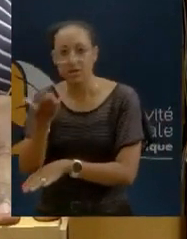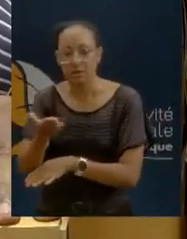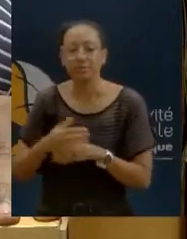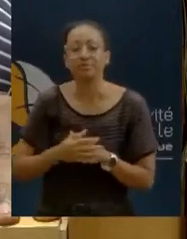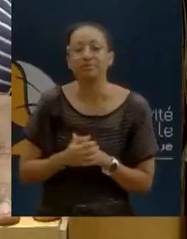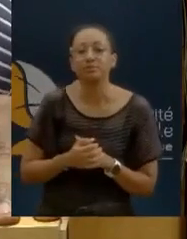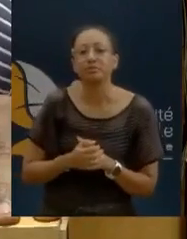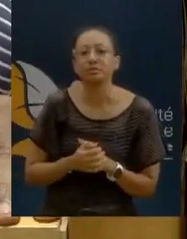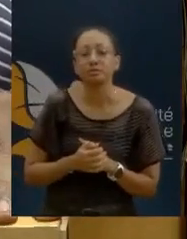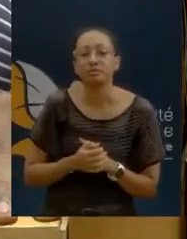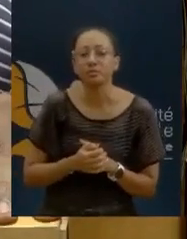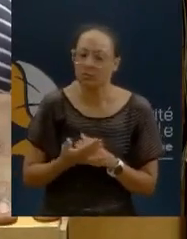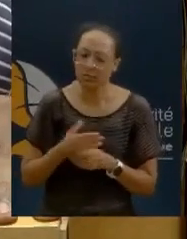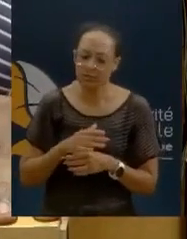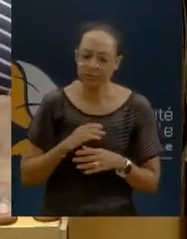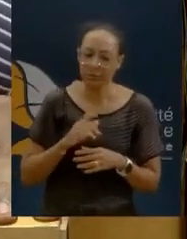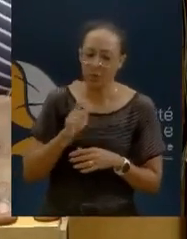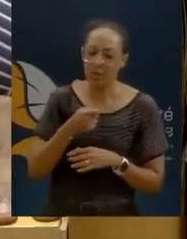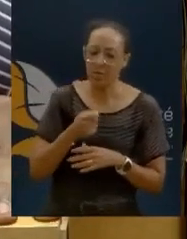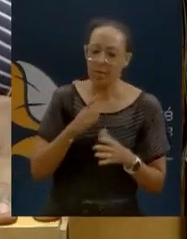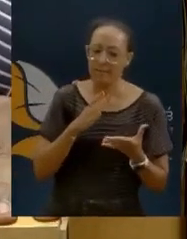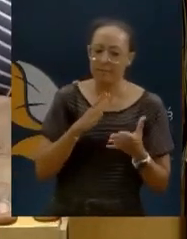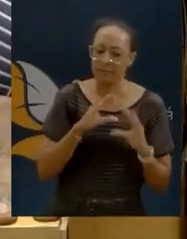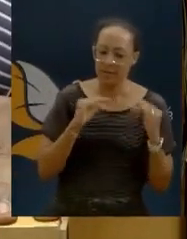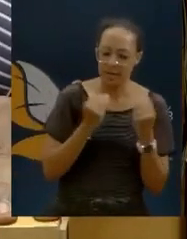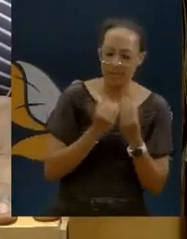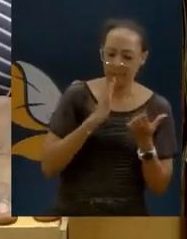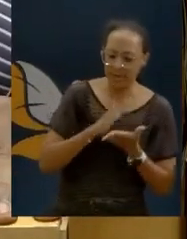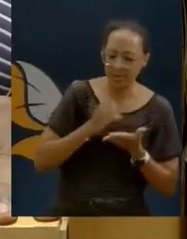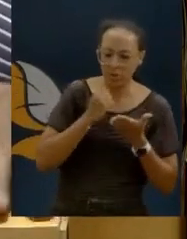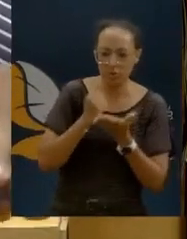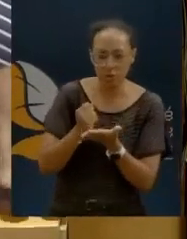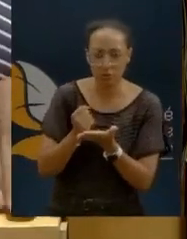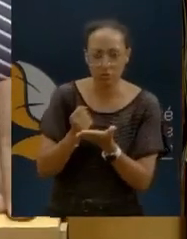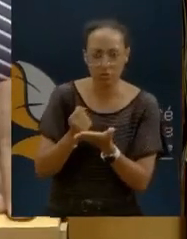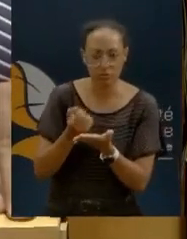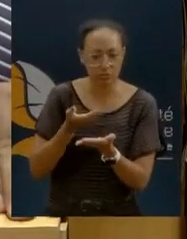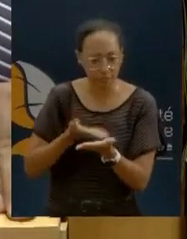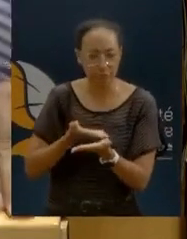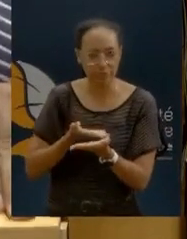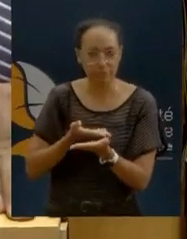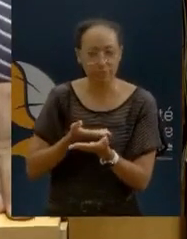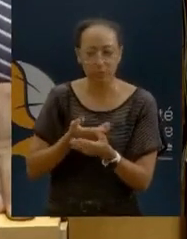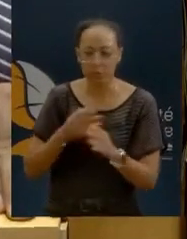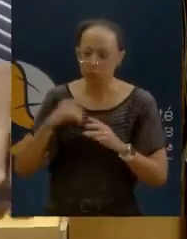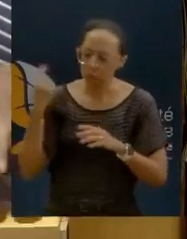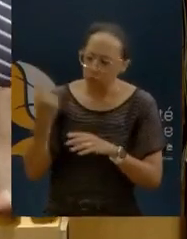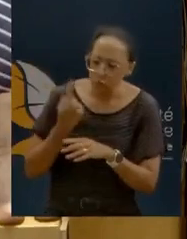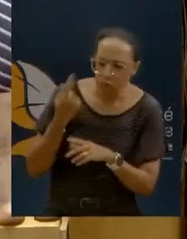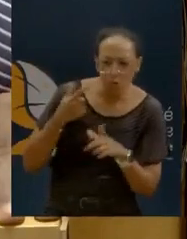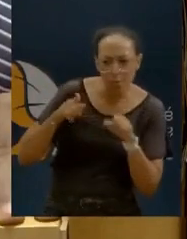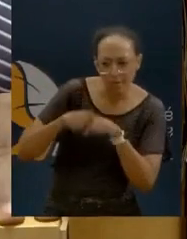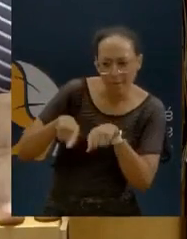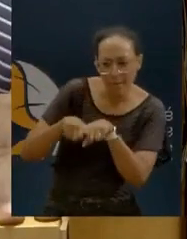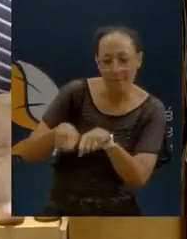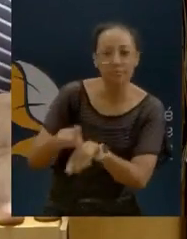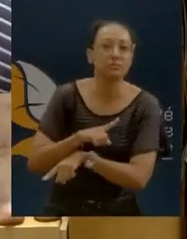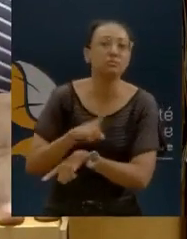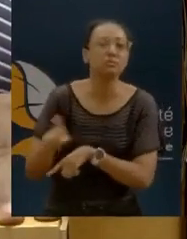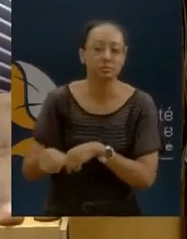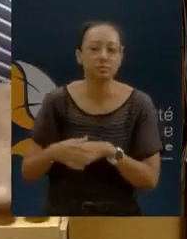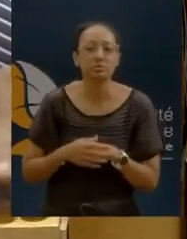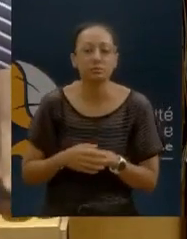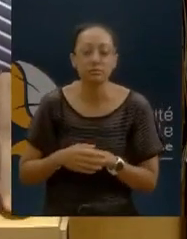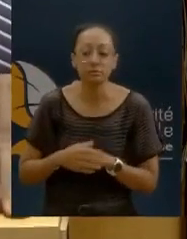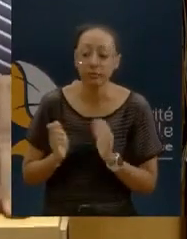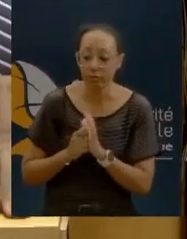financièrement par la CTM. Ça n'a pas toujours existé comme cela. Hein. Il y a très longtemps de cela, il y avait une autre agence de l'État qu'on